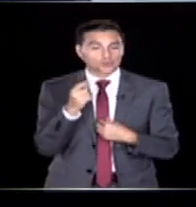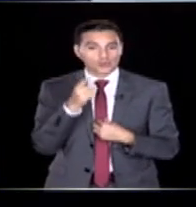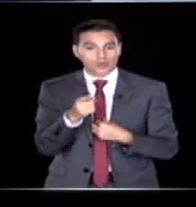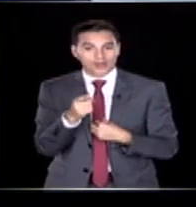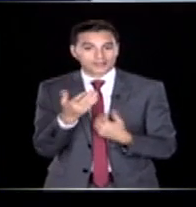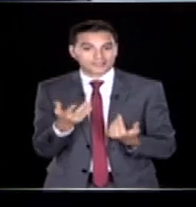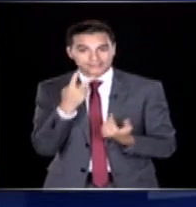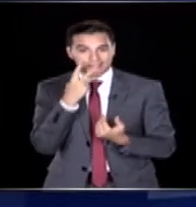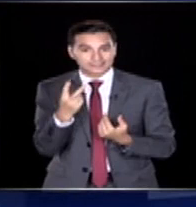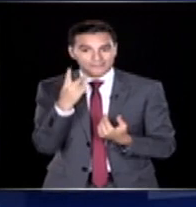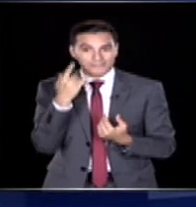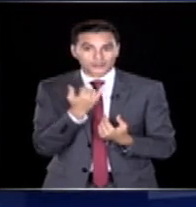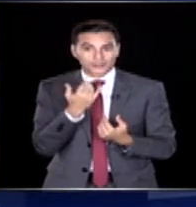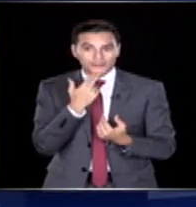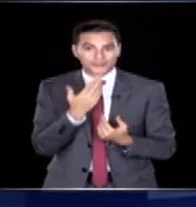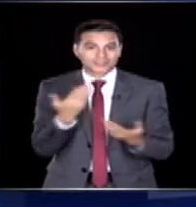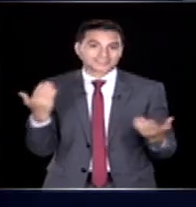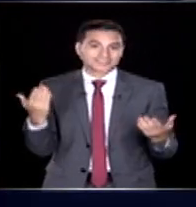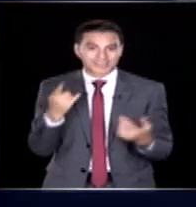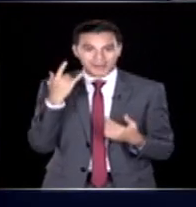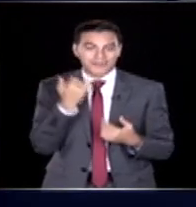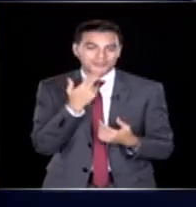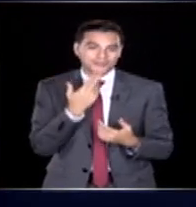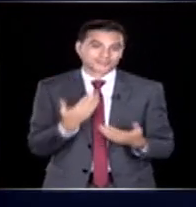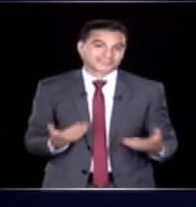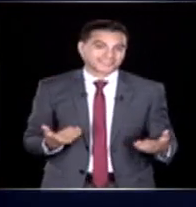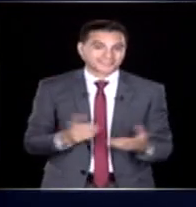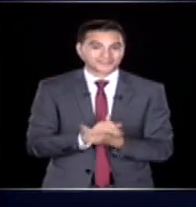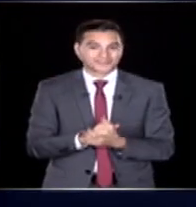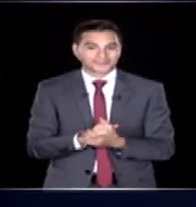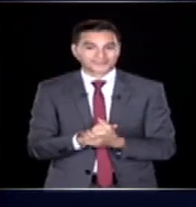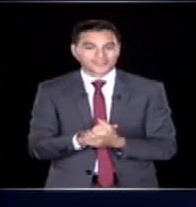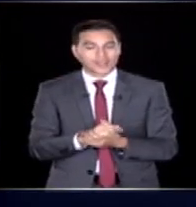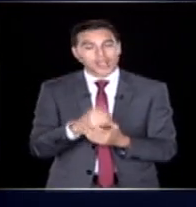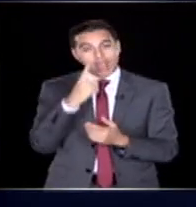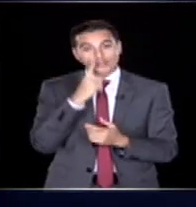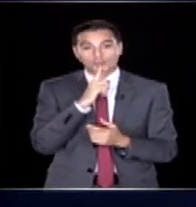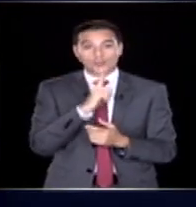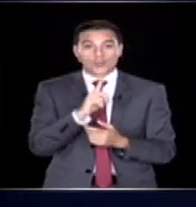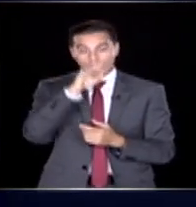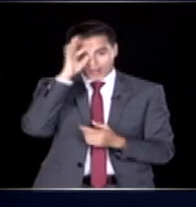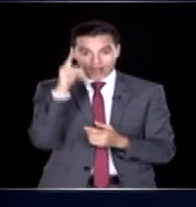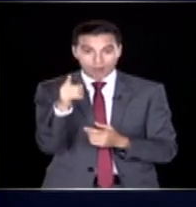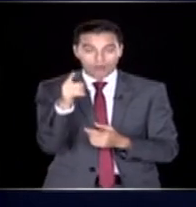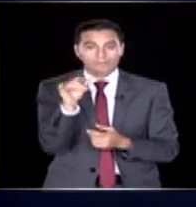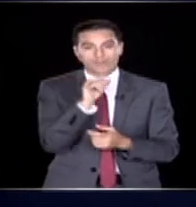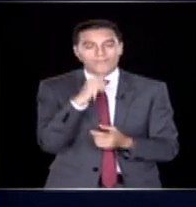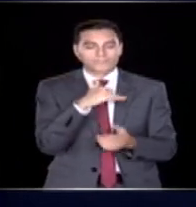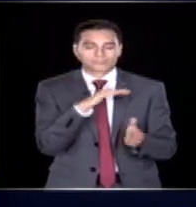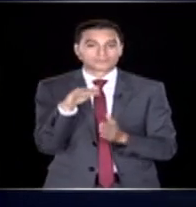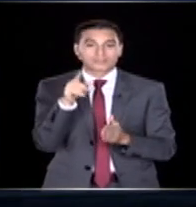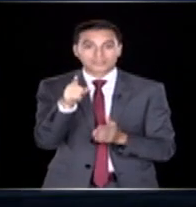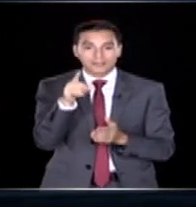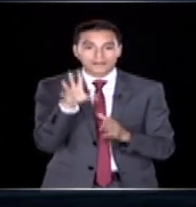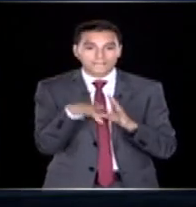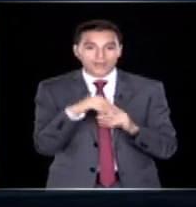بقى. ربنا يستر. ربنا يستر بالظبط. والله هنشوف. أولا أنت بتلعب